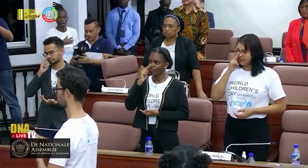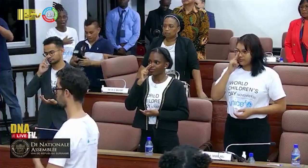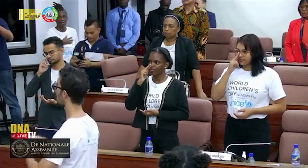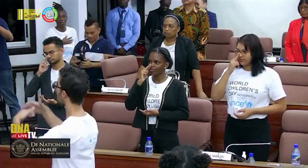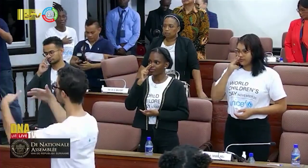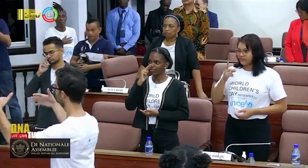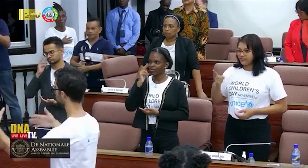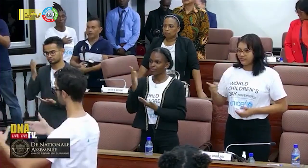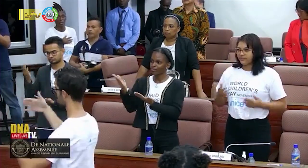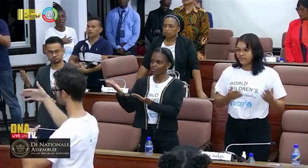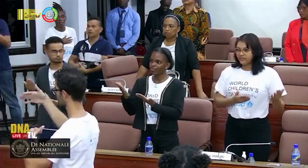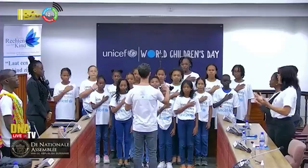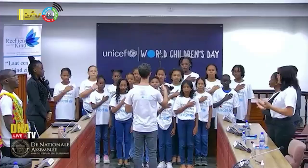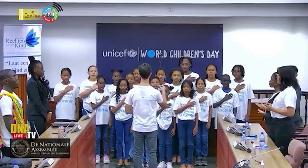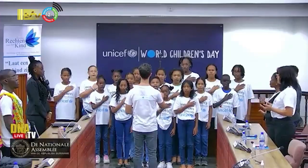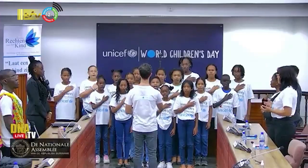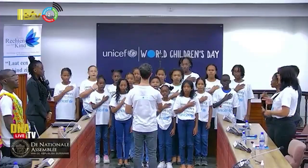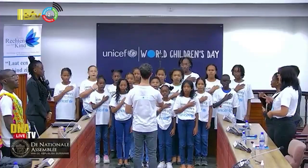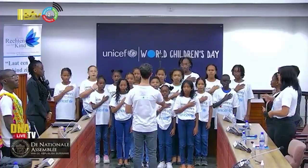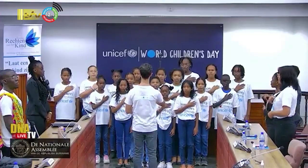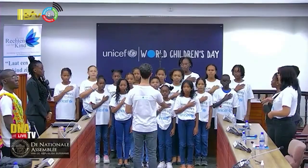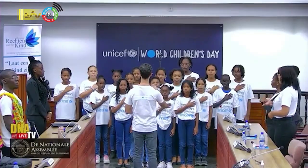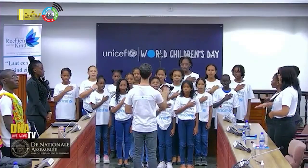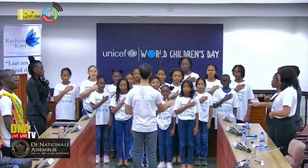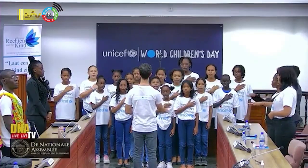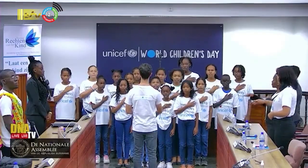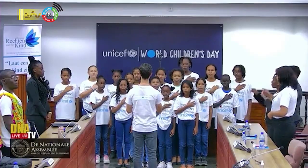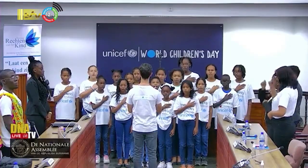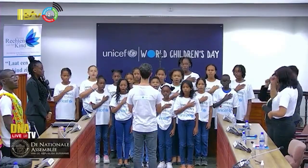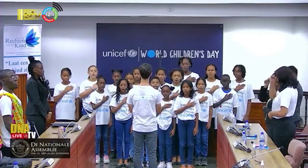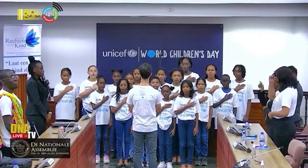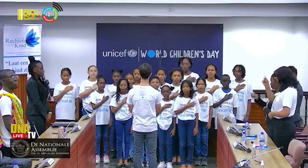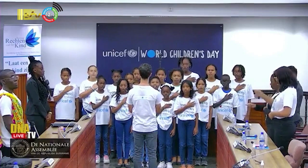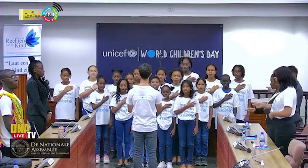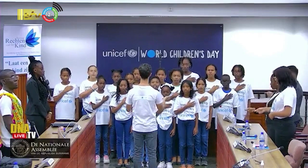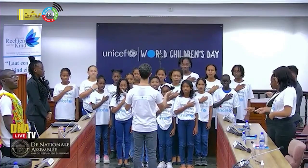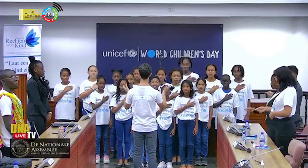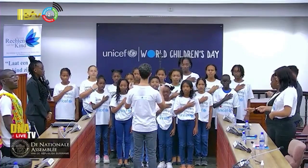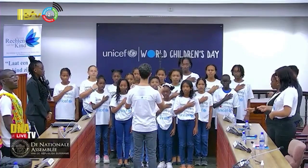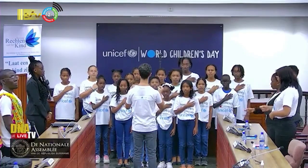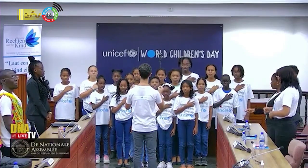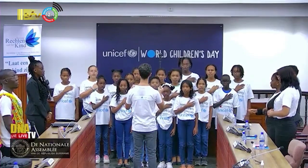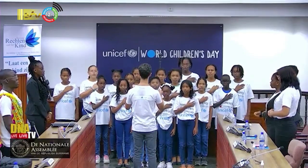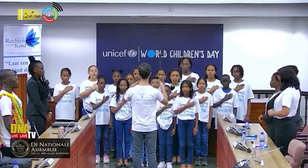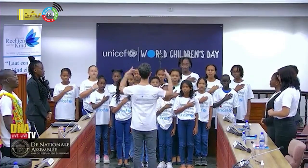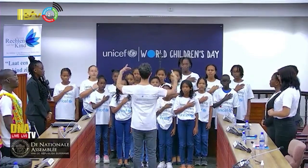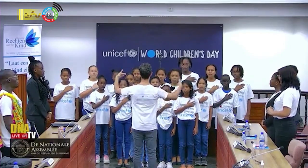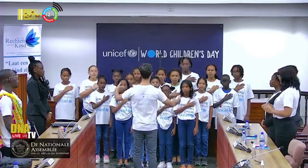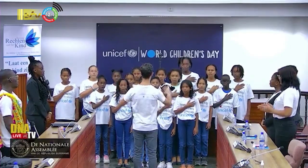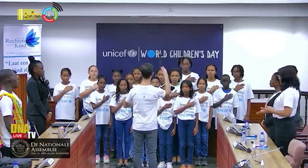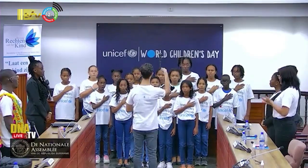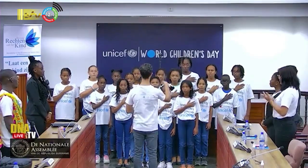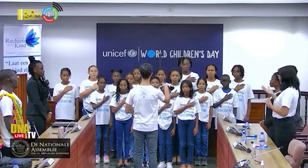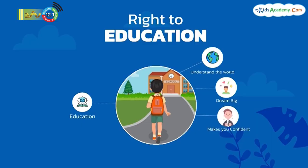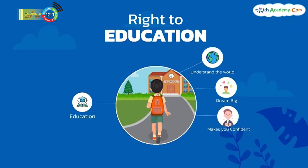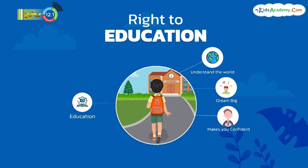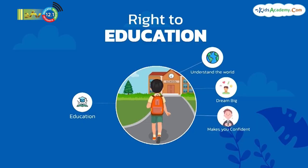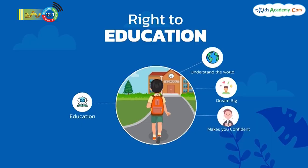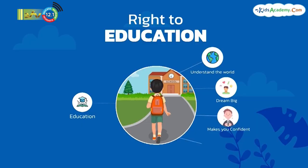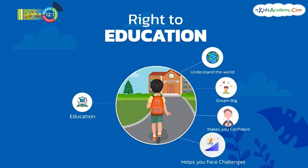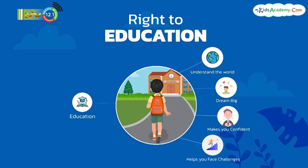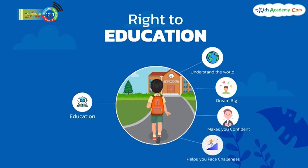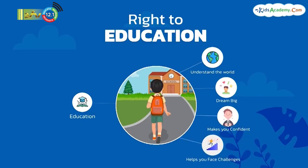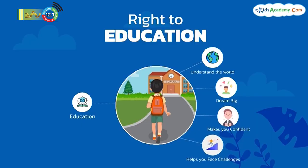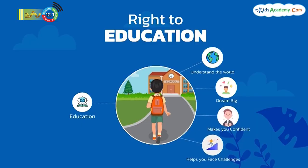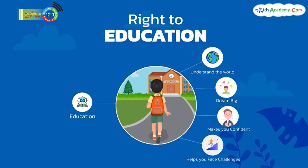Aziz Kumar Gayadin van de VHP vulde aan door te wijzen op de noodzaak om in de toekomst te streven naar